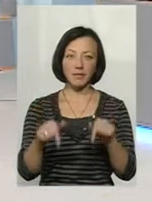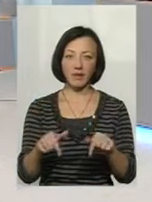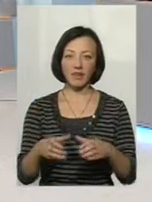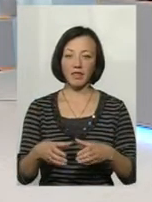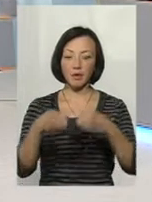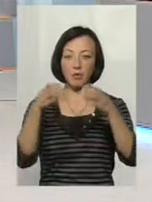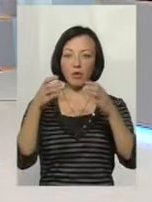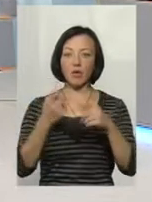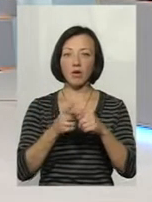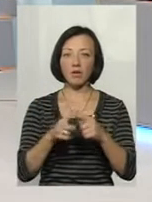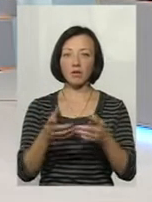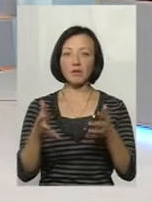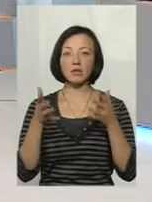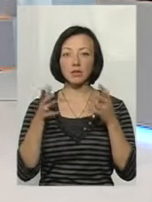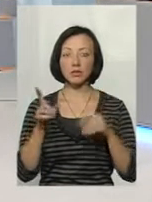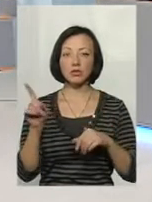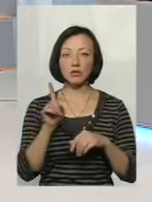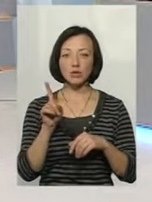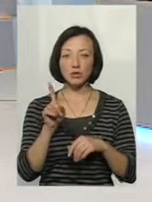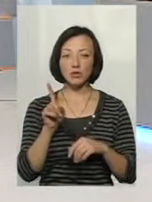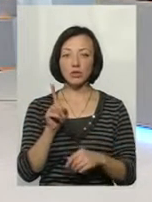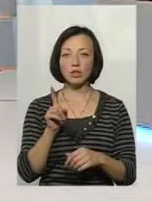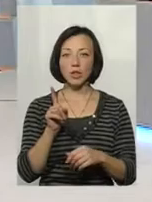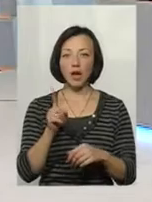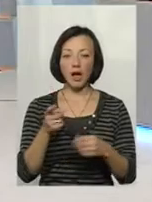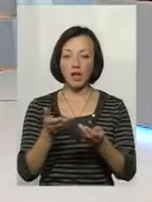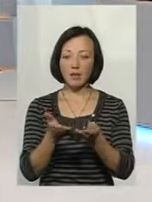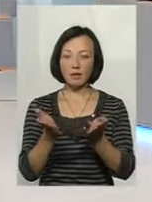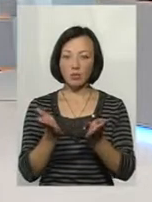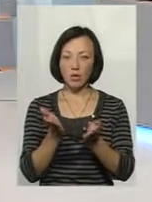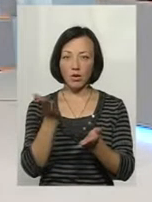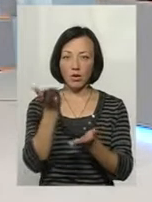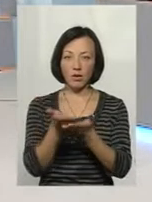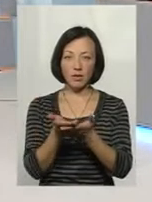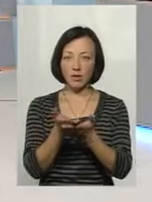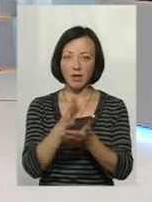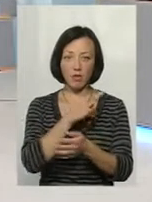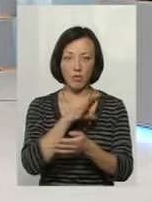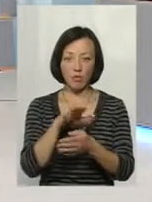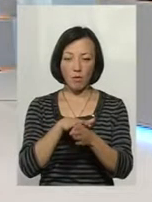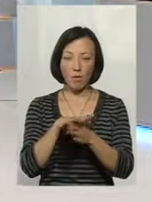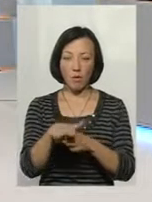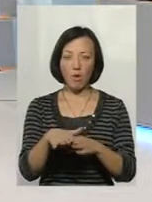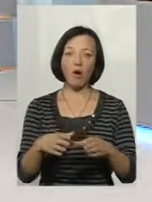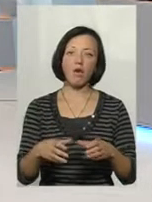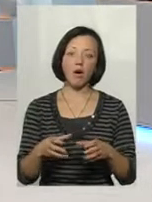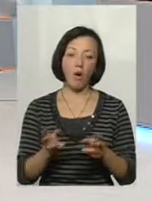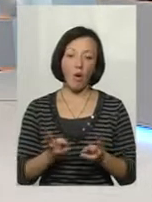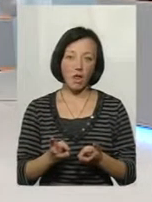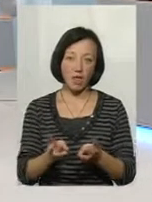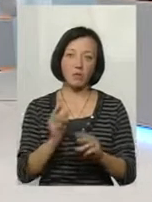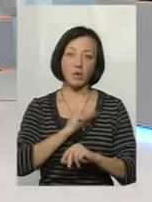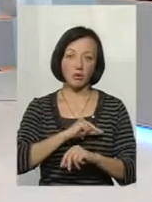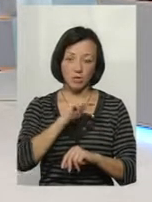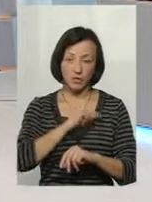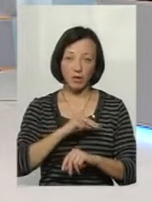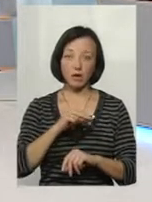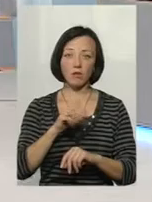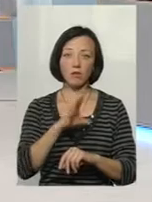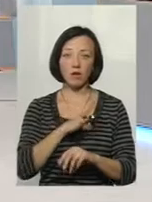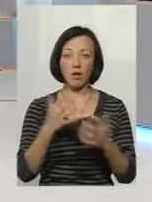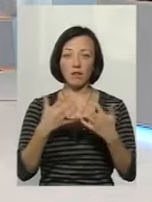Ну, очевидно, якийсь час то гніздо не перекривало повністю димохід. Котел працював. Очевидно,